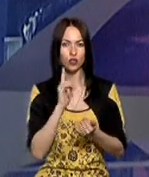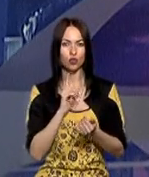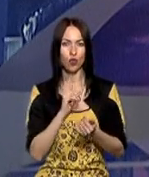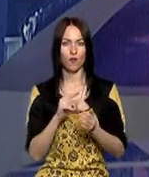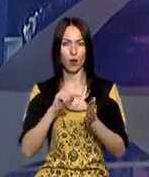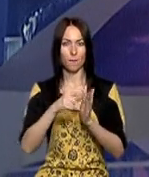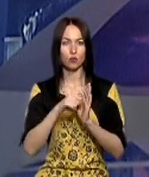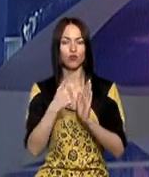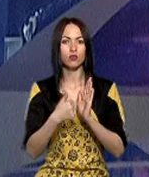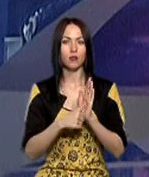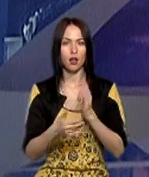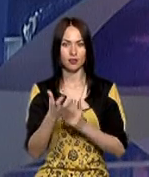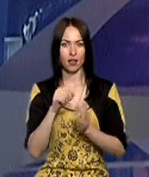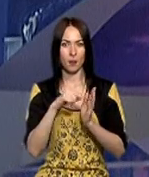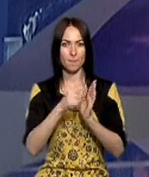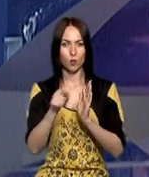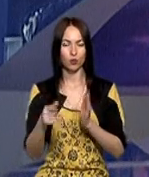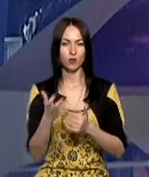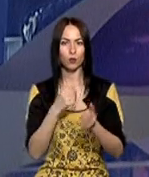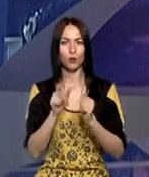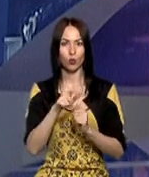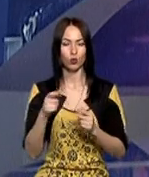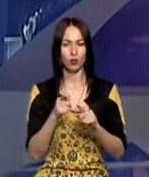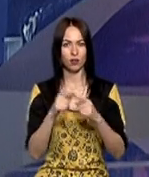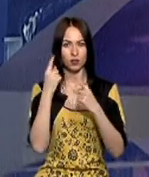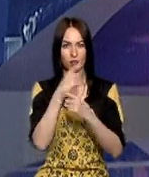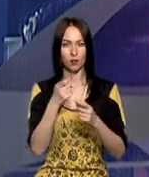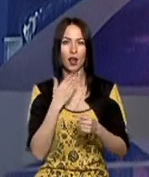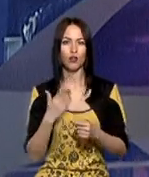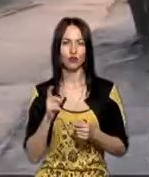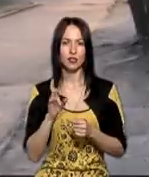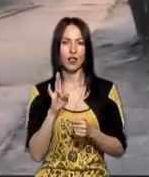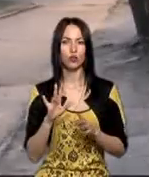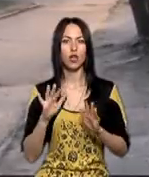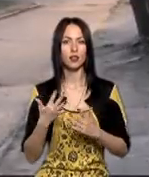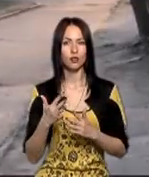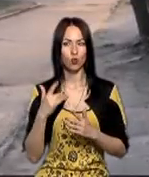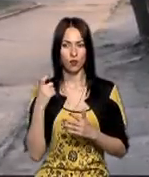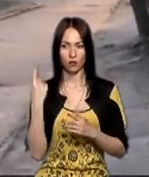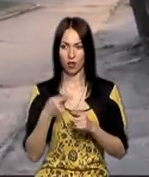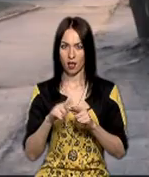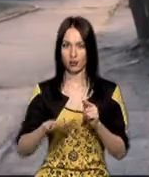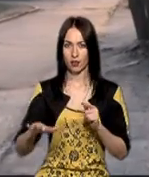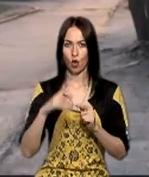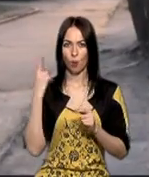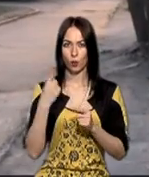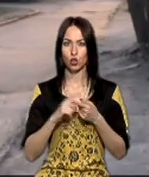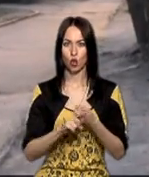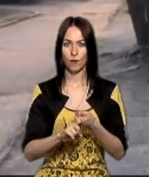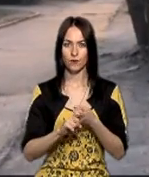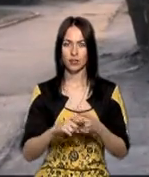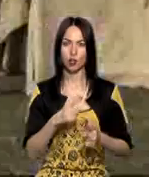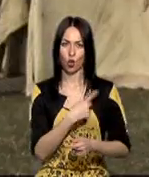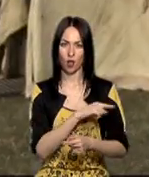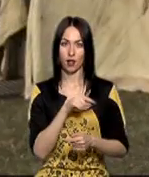прийому людей, повідомив речник Держслужби з надзвичайних ситуацій у Харківській області Ігор Лупандін. Це територія обласної інфекційної